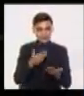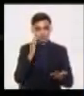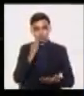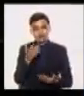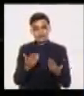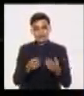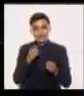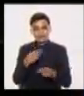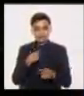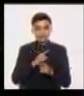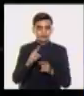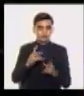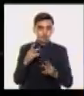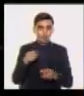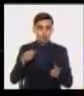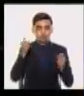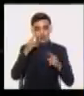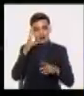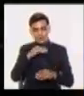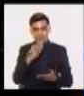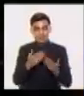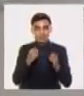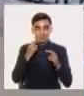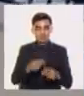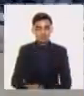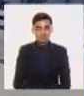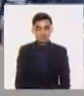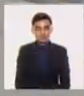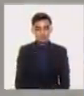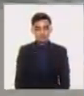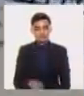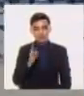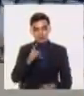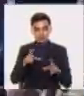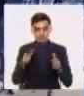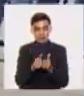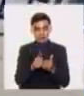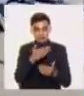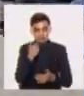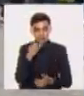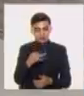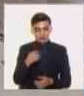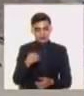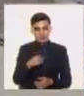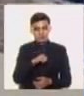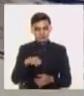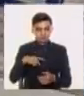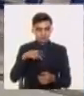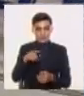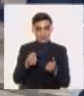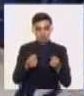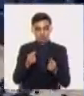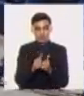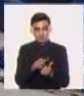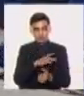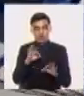проехать туда. И узнаем, это возможно или нет. Зазывающих таксистов рядом не оказалось. Тогда я подошел к одной из машин. Рассказал,